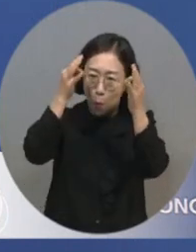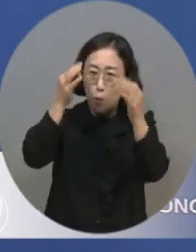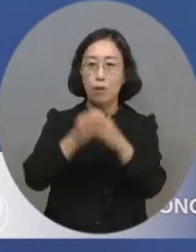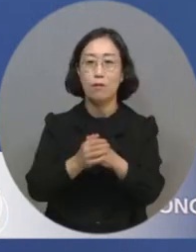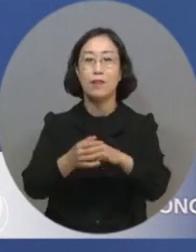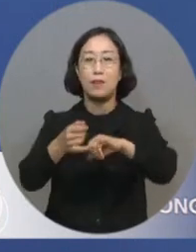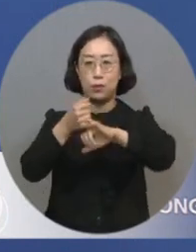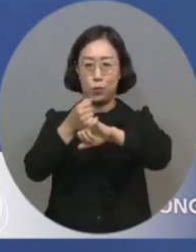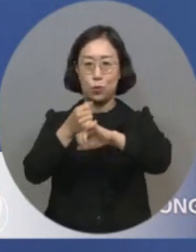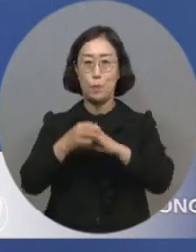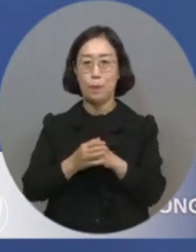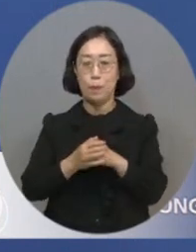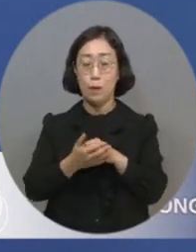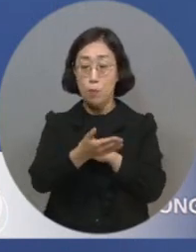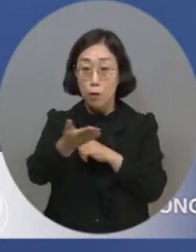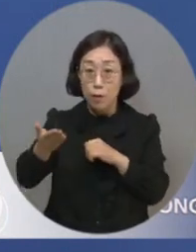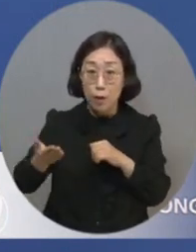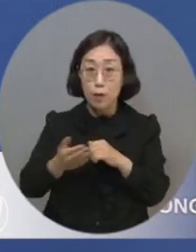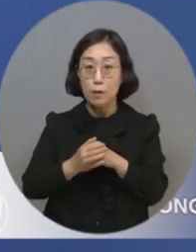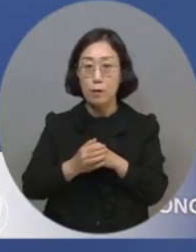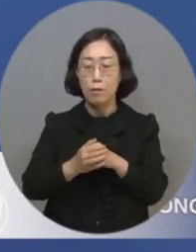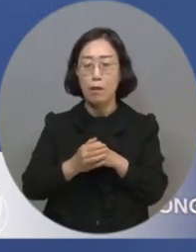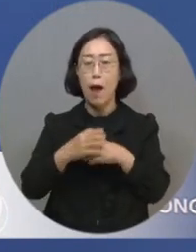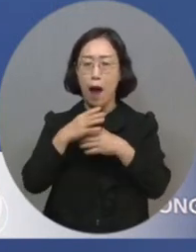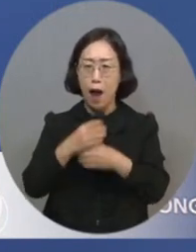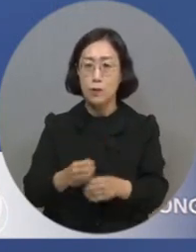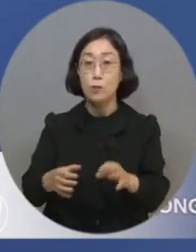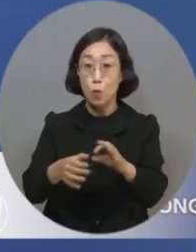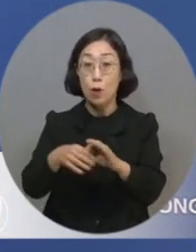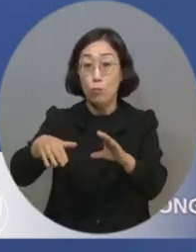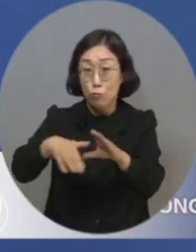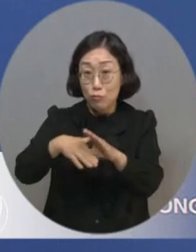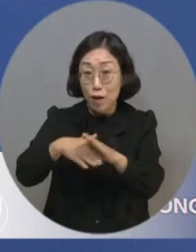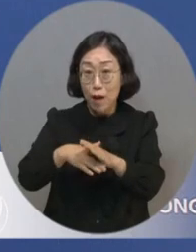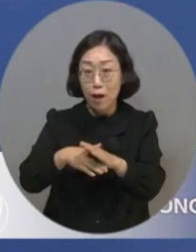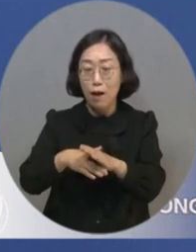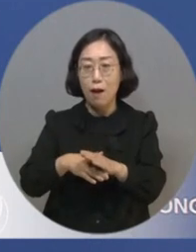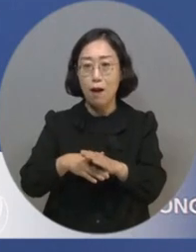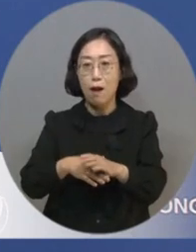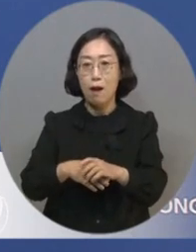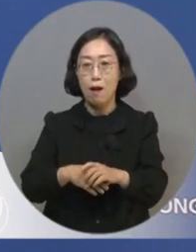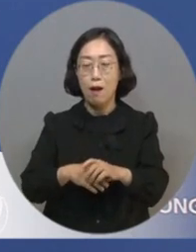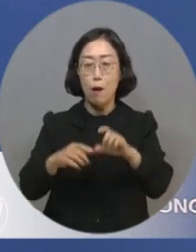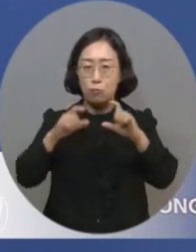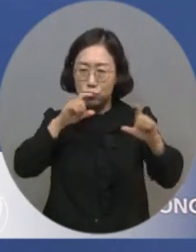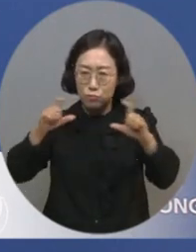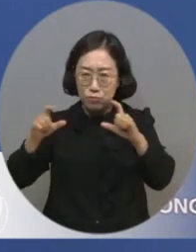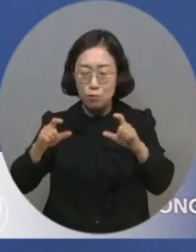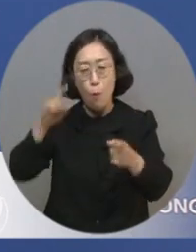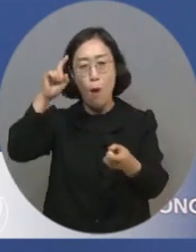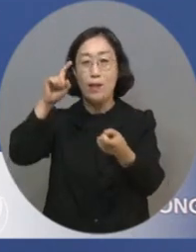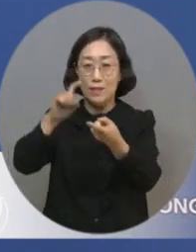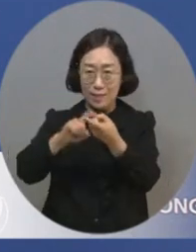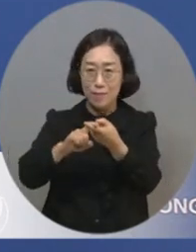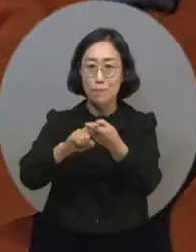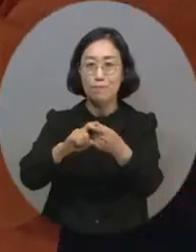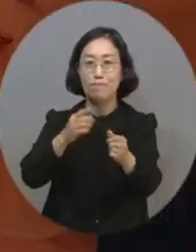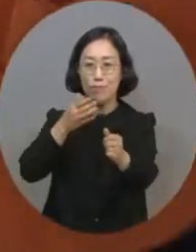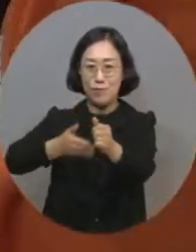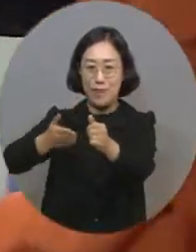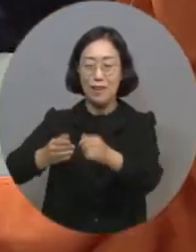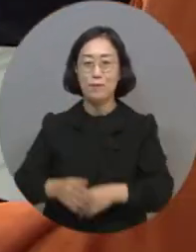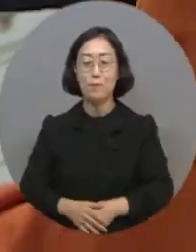테니까 주변에 계신 분들한테도 그런 안전 문화를 전파시켜줄 수 있도록 좀 관심과 제고를 부탁드립니다.